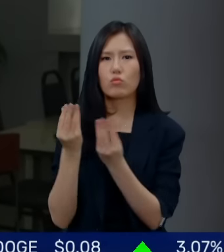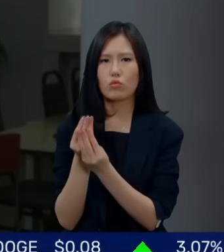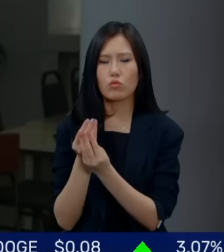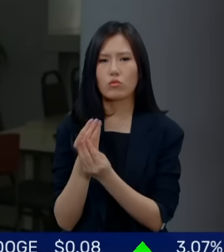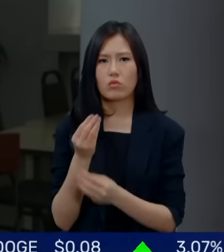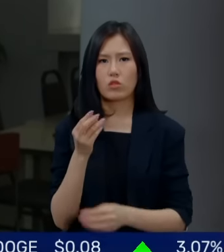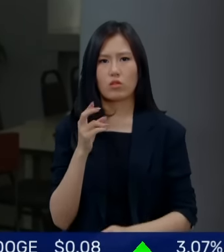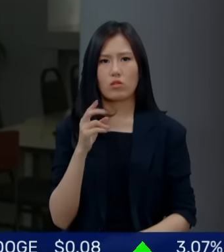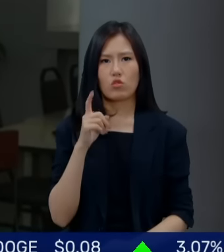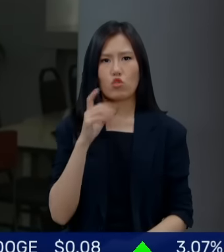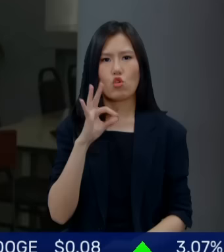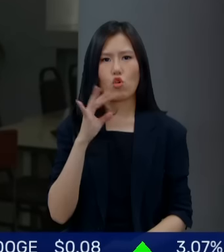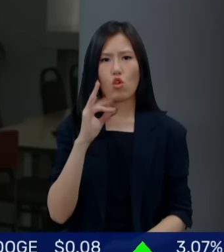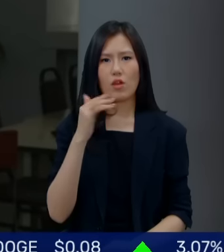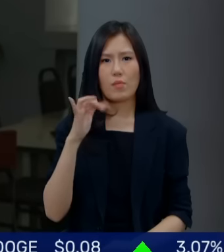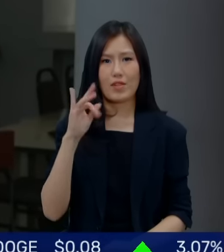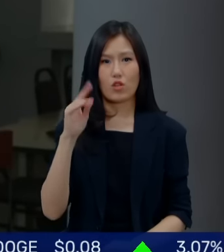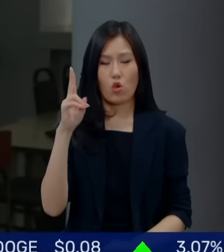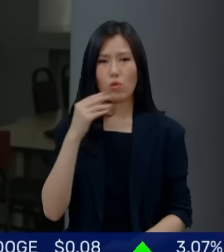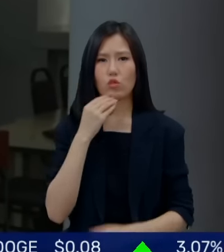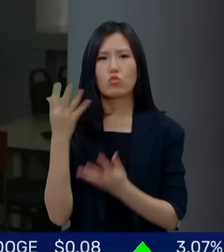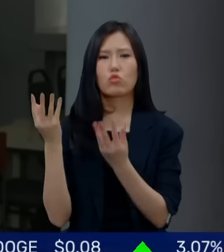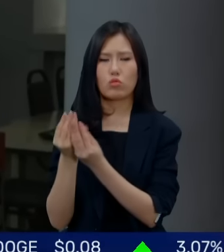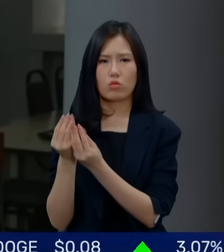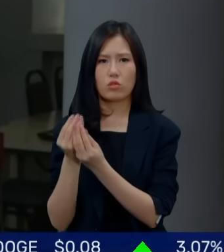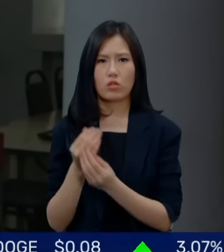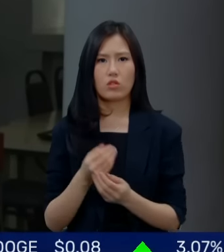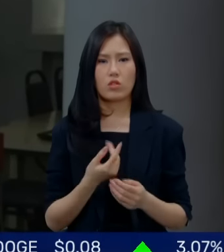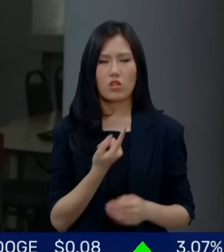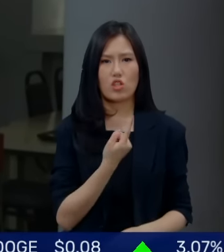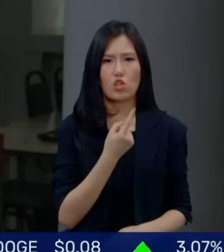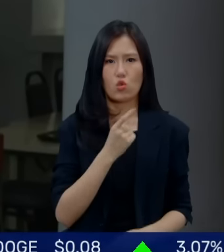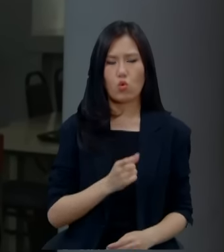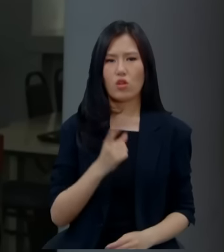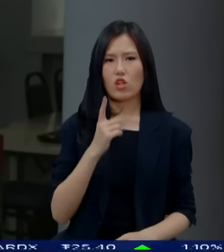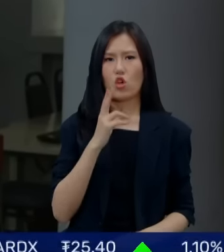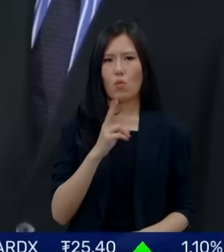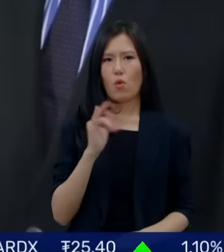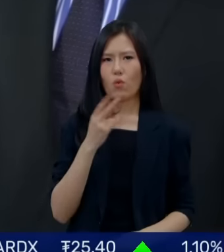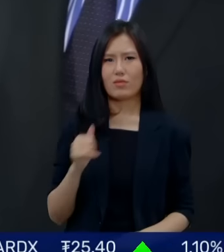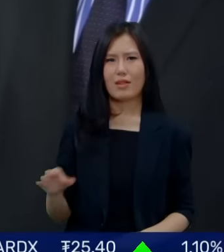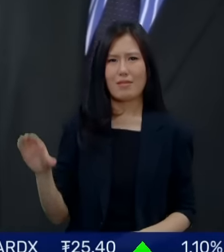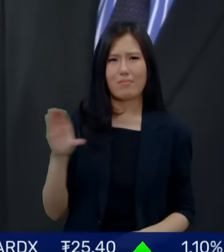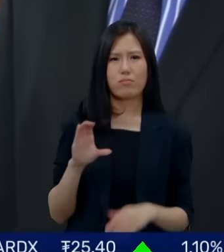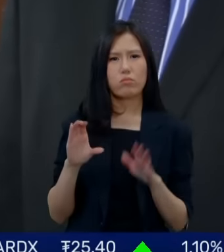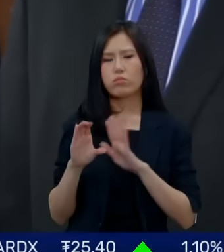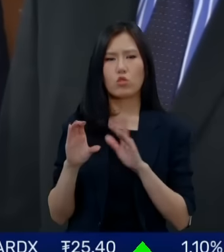байгаа. Илүү шударга явна гэсэн үг шүү дээ. Нэг хүний, нэг компани, нэг бүлэглэлийн үзмжээр явдаг биш.